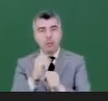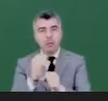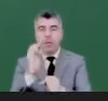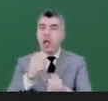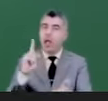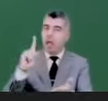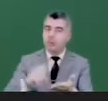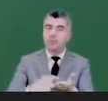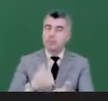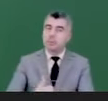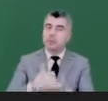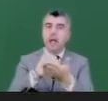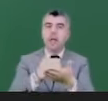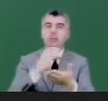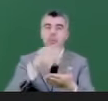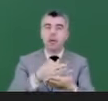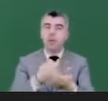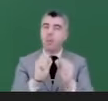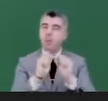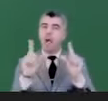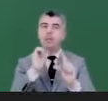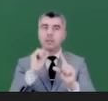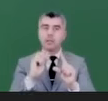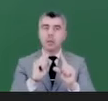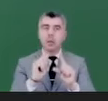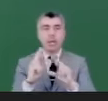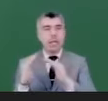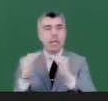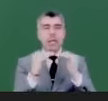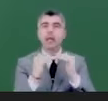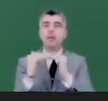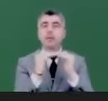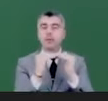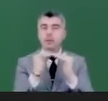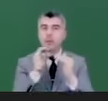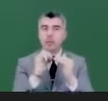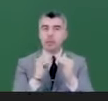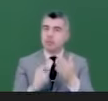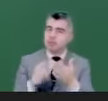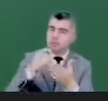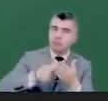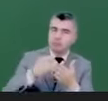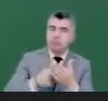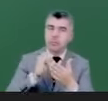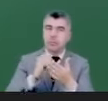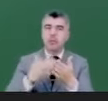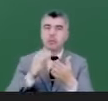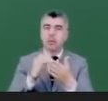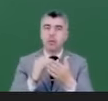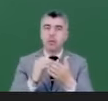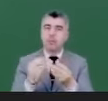سوف تتحول هي الاخرى ان تساهم بشكل لا يقل عن مساهمه الطبقه المتوسطه في حمل